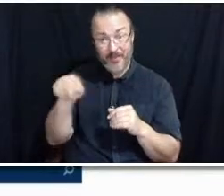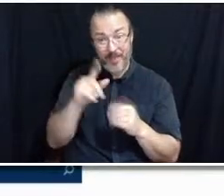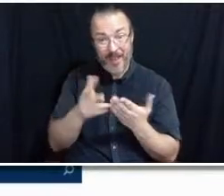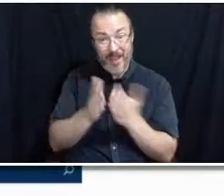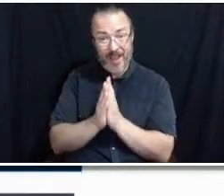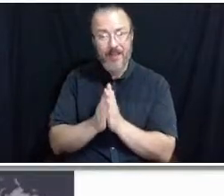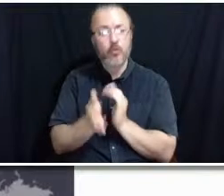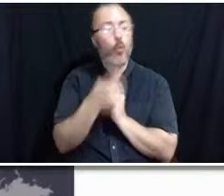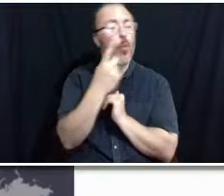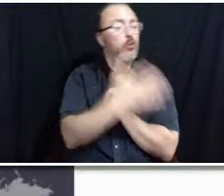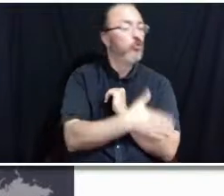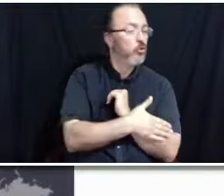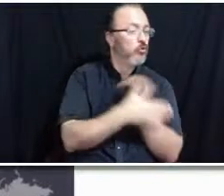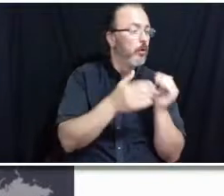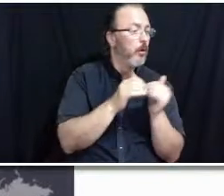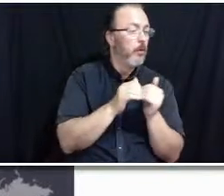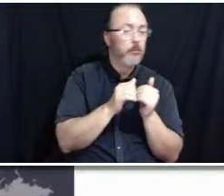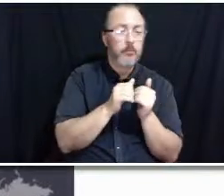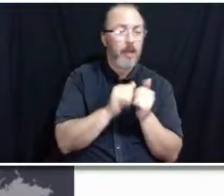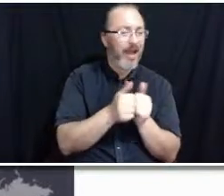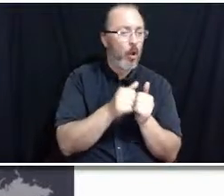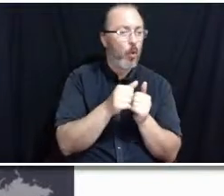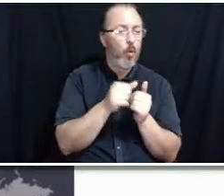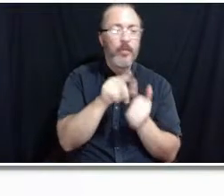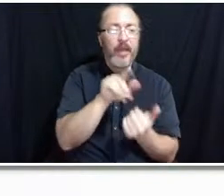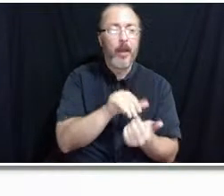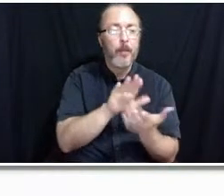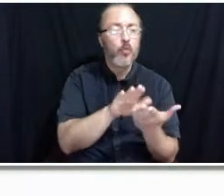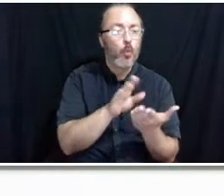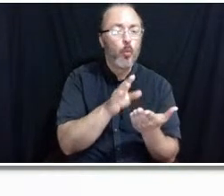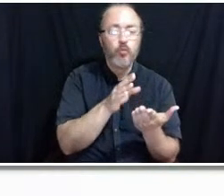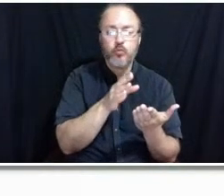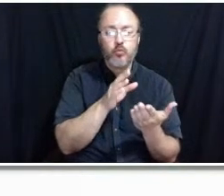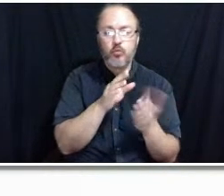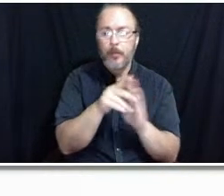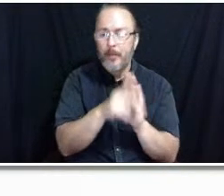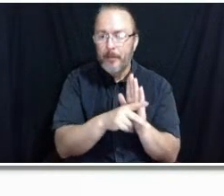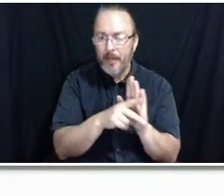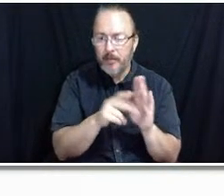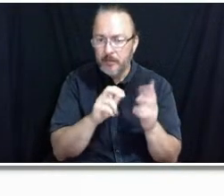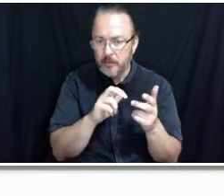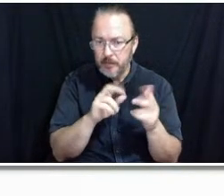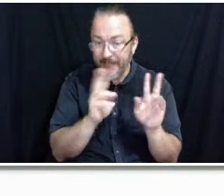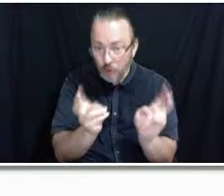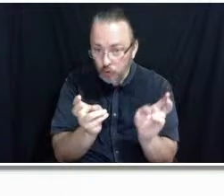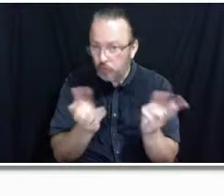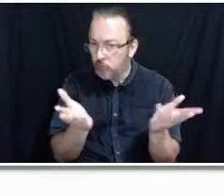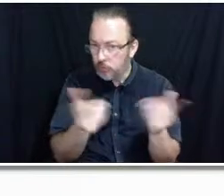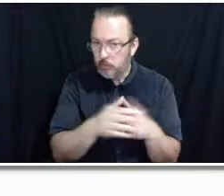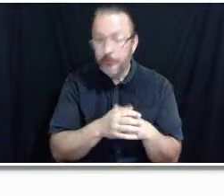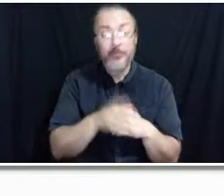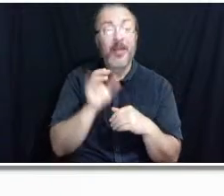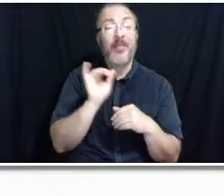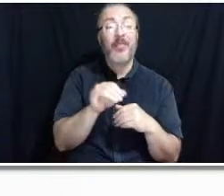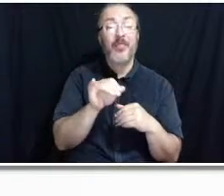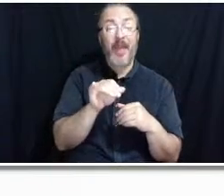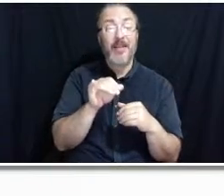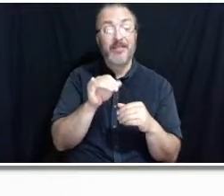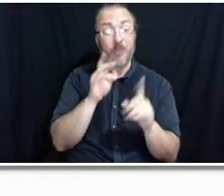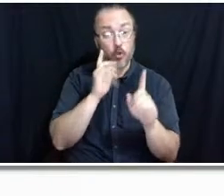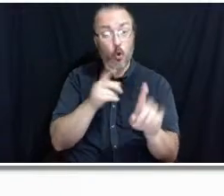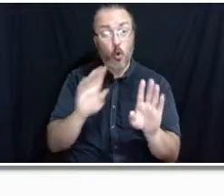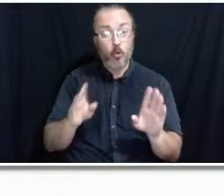demandent comment le pays X ou Y aborde une question de politique générale en matière d'éducation. Cela vise à satisfaire